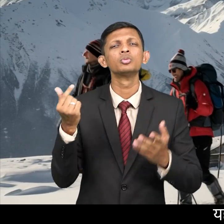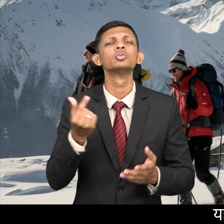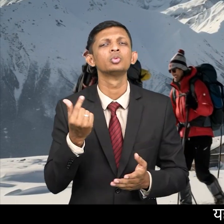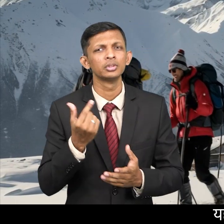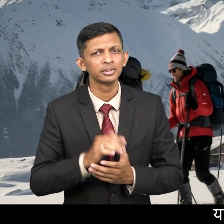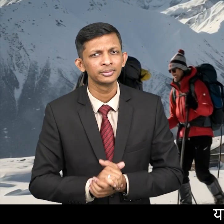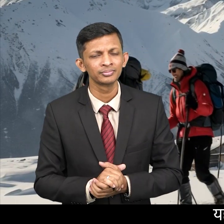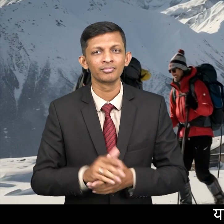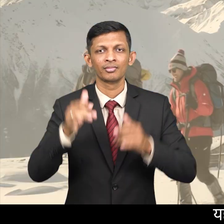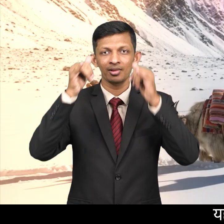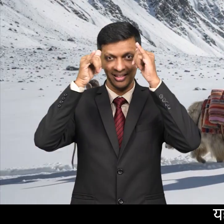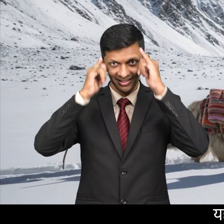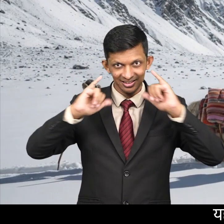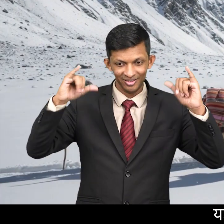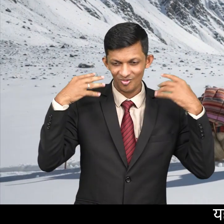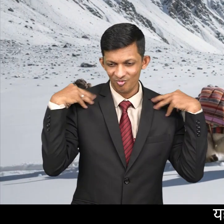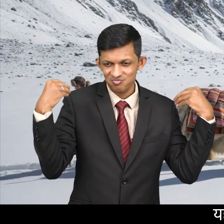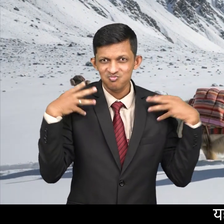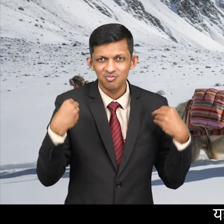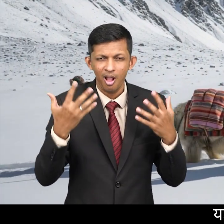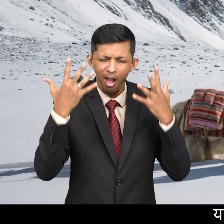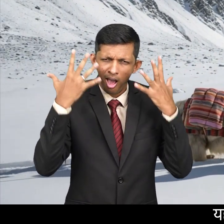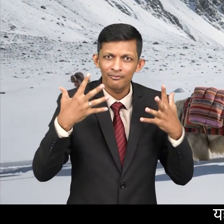यहाँ के लोग उपयोग करते हैं